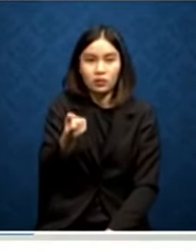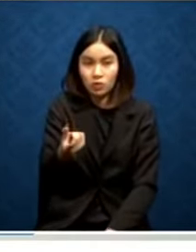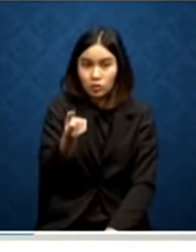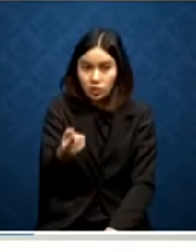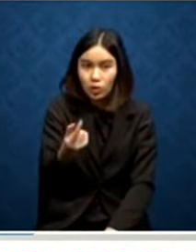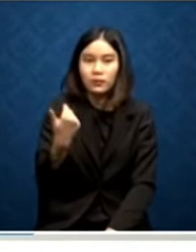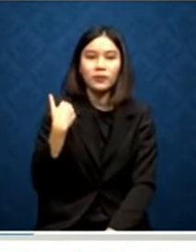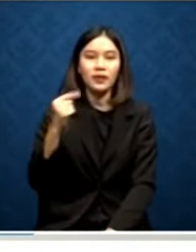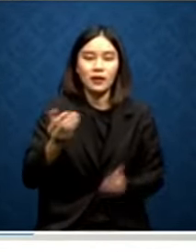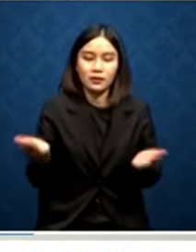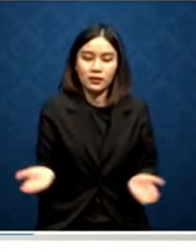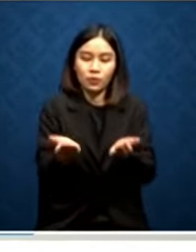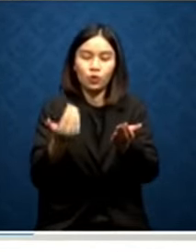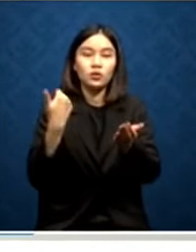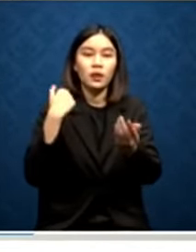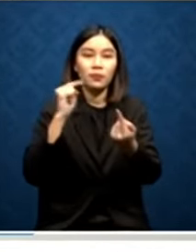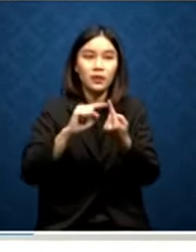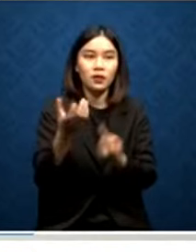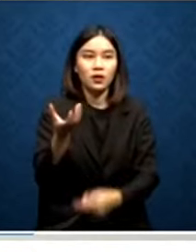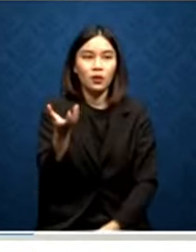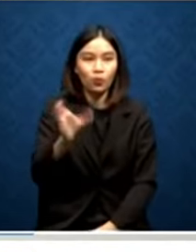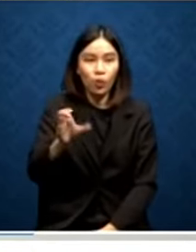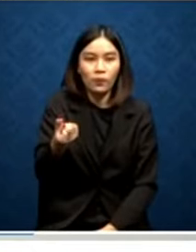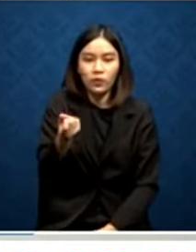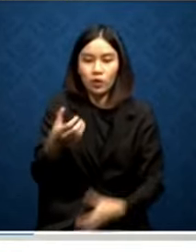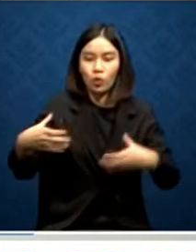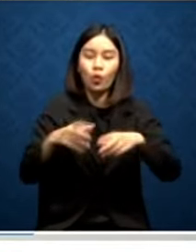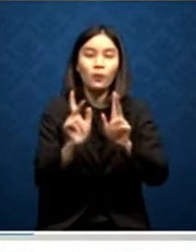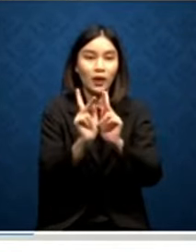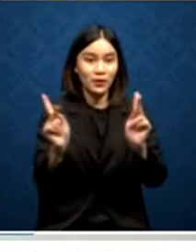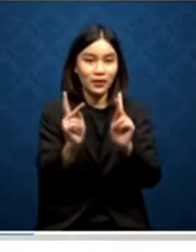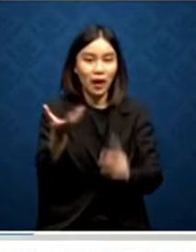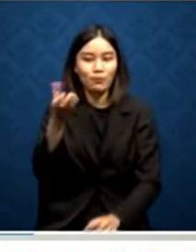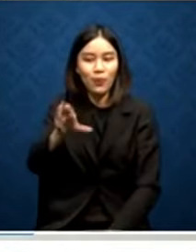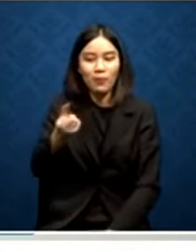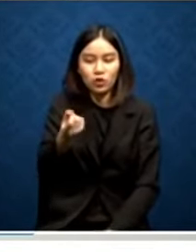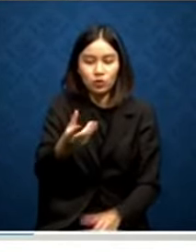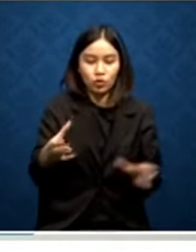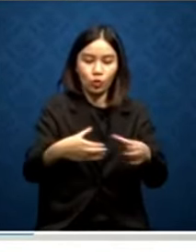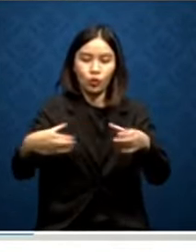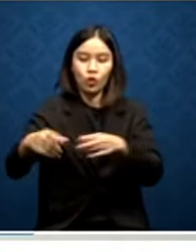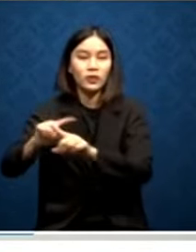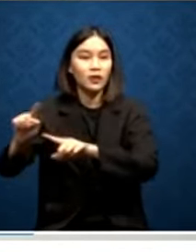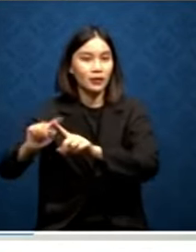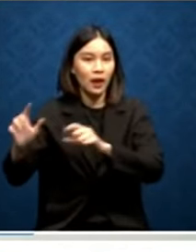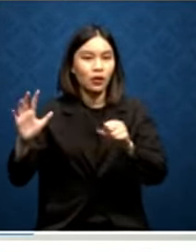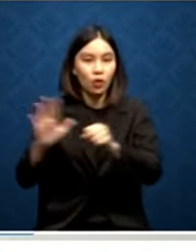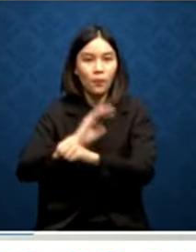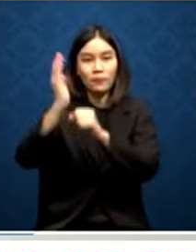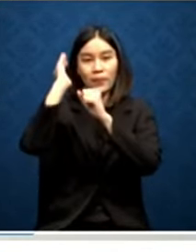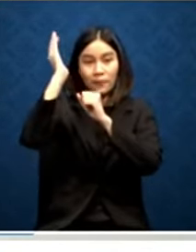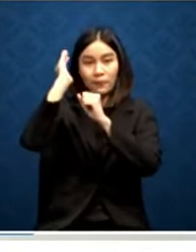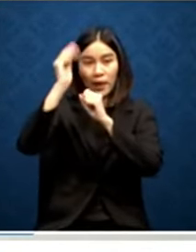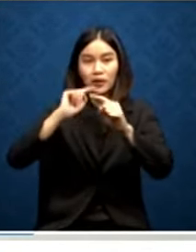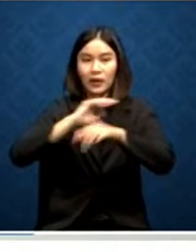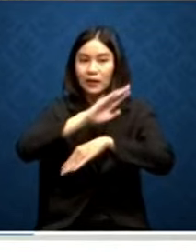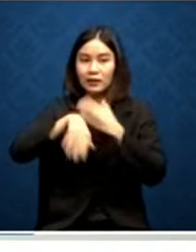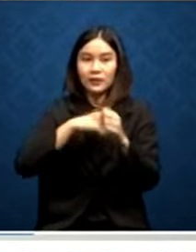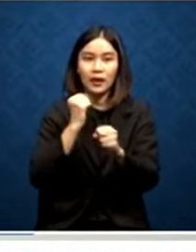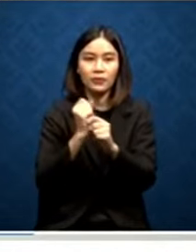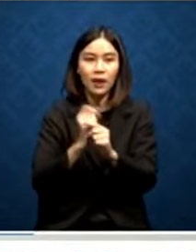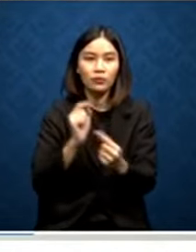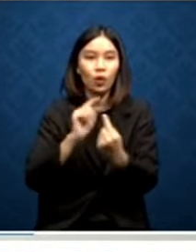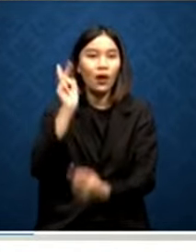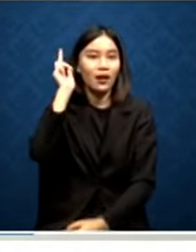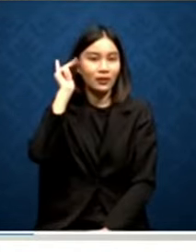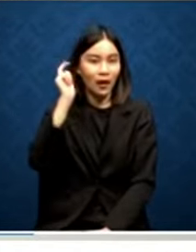าและจะผลักดันให้มีการถ่ายทอดสดการประชุมกรรมาธิการทุกคณะเราจะแถลงผลการทำงานทุกด้านผ่านสื่อมว